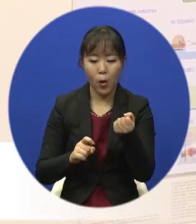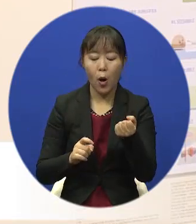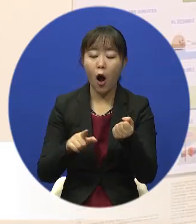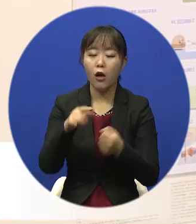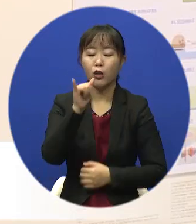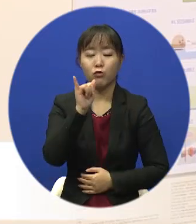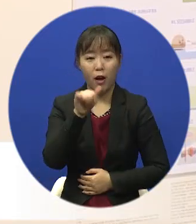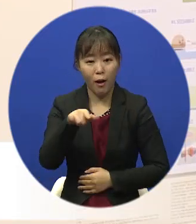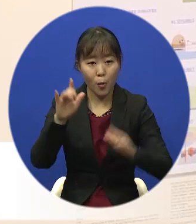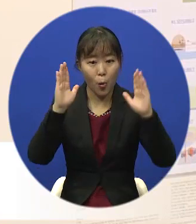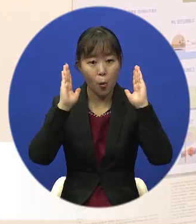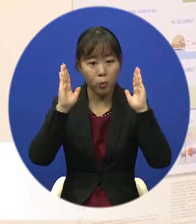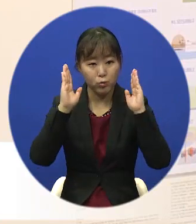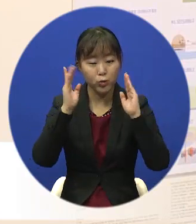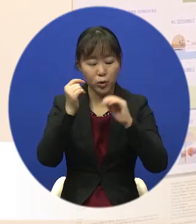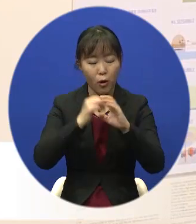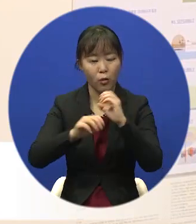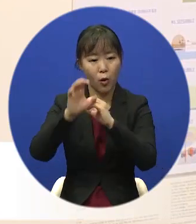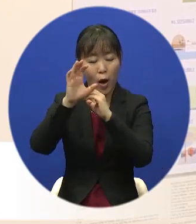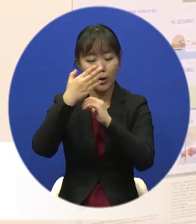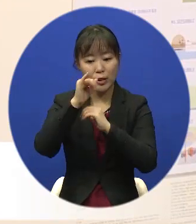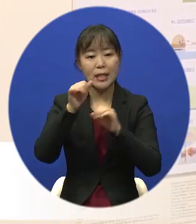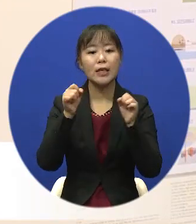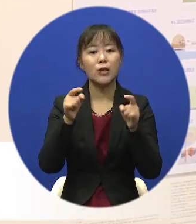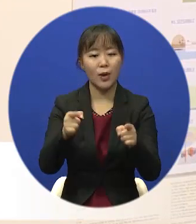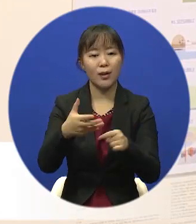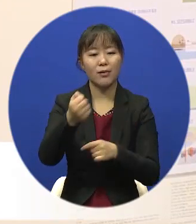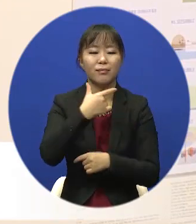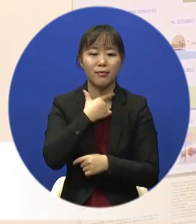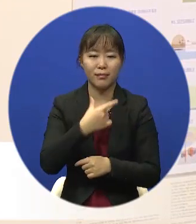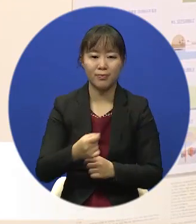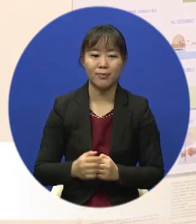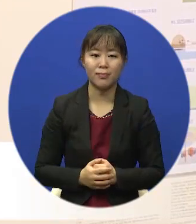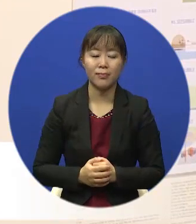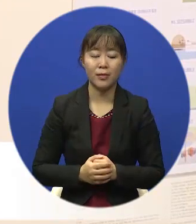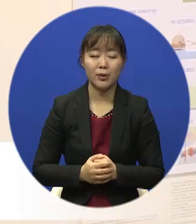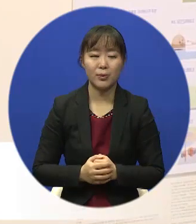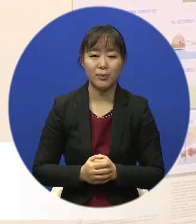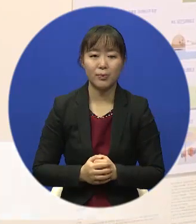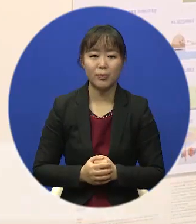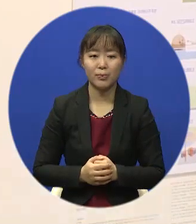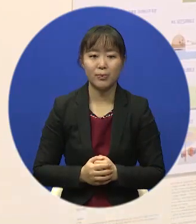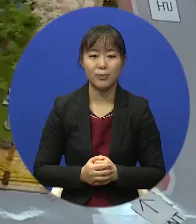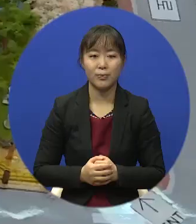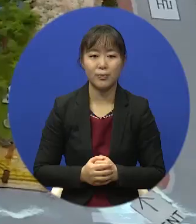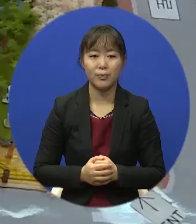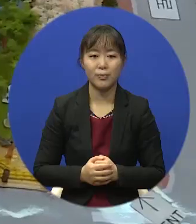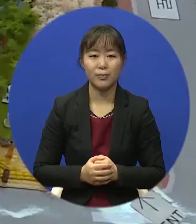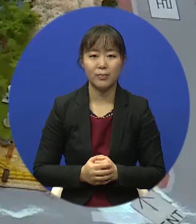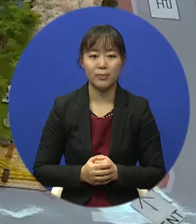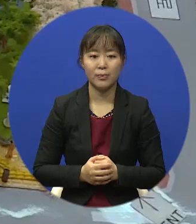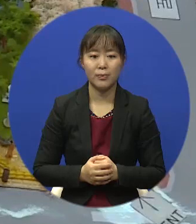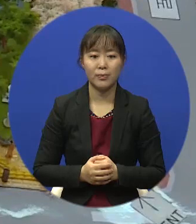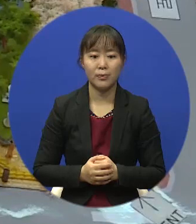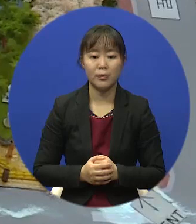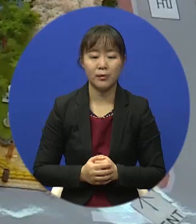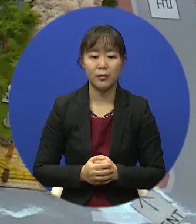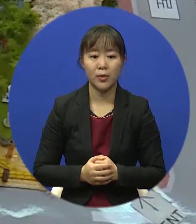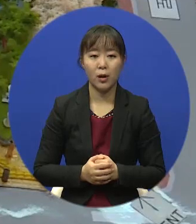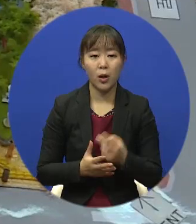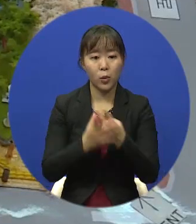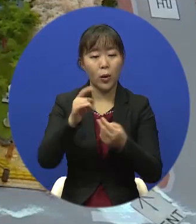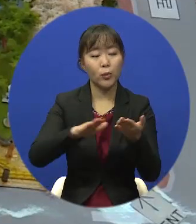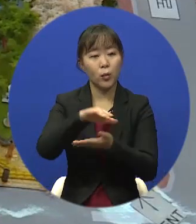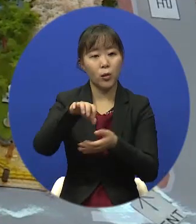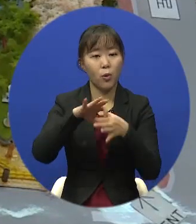게 있구나라는 거를 조금씩 더 공부를 할 수 있는 기회가 됐으면 좋겠다고 생각을 해서 이렇게 하게 됐습니다. 원래 지금 있어요. 통합 놀이터에